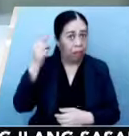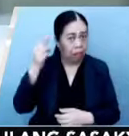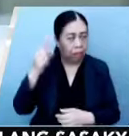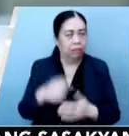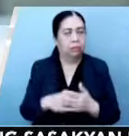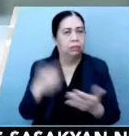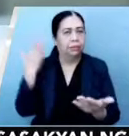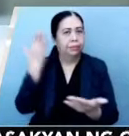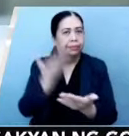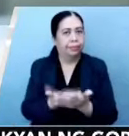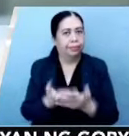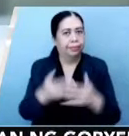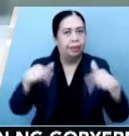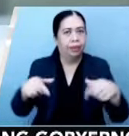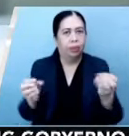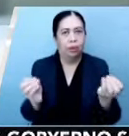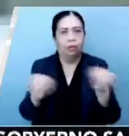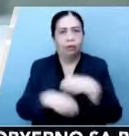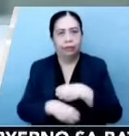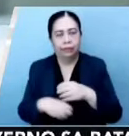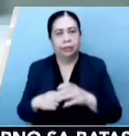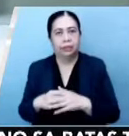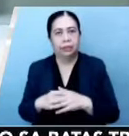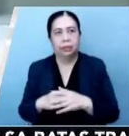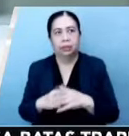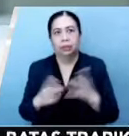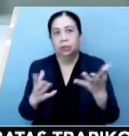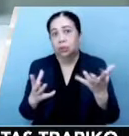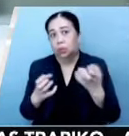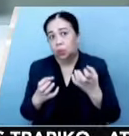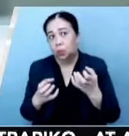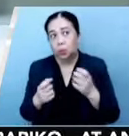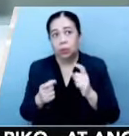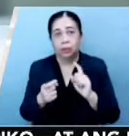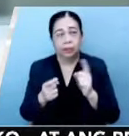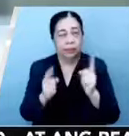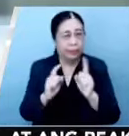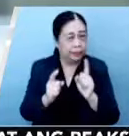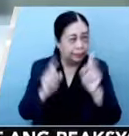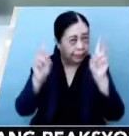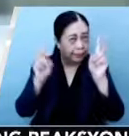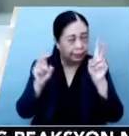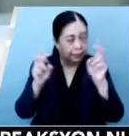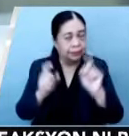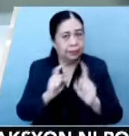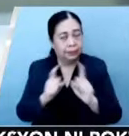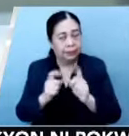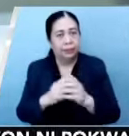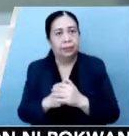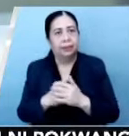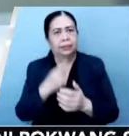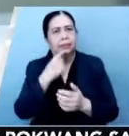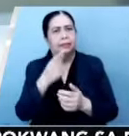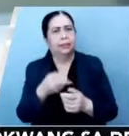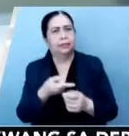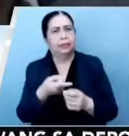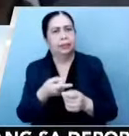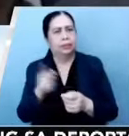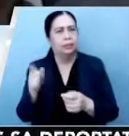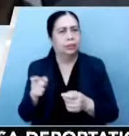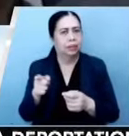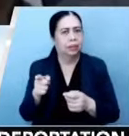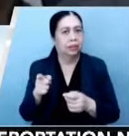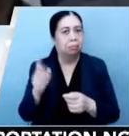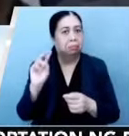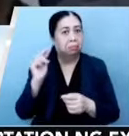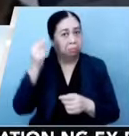po sa ating opisina, dahil ninanais nga po niyang makipag-ayos, yun po ang sinasabi niya, sinasabi naman po niya siya po ay pamangkin.